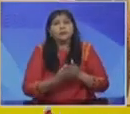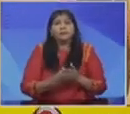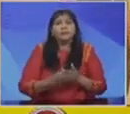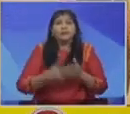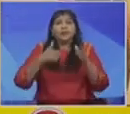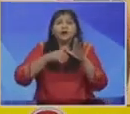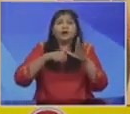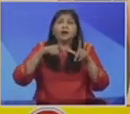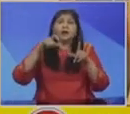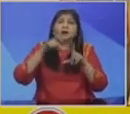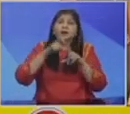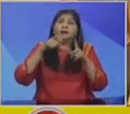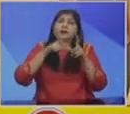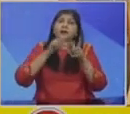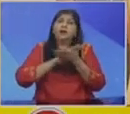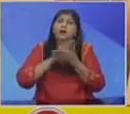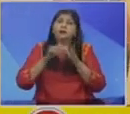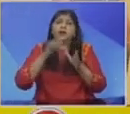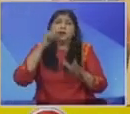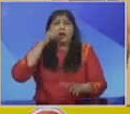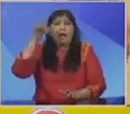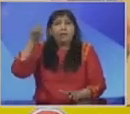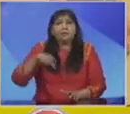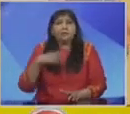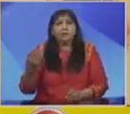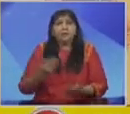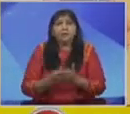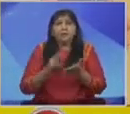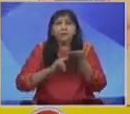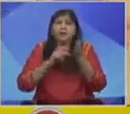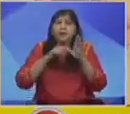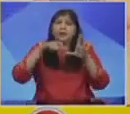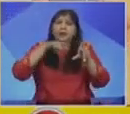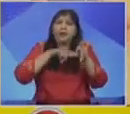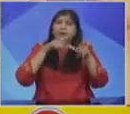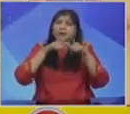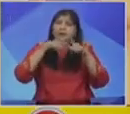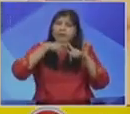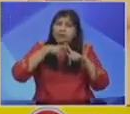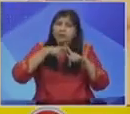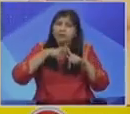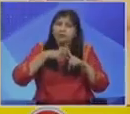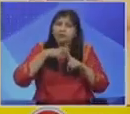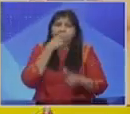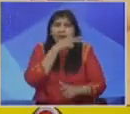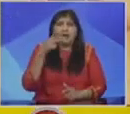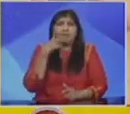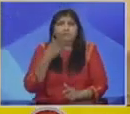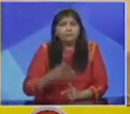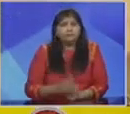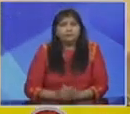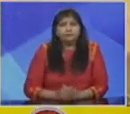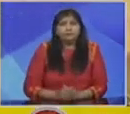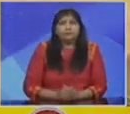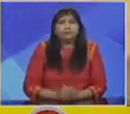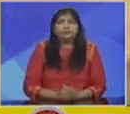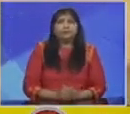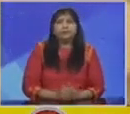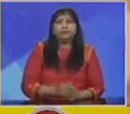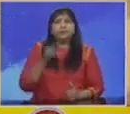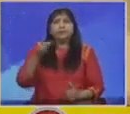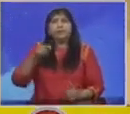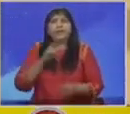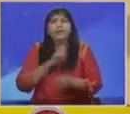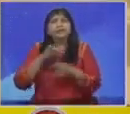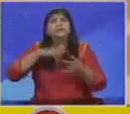अराखुड़ा में एक सज्जन है नायक सर। वैसे तो इनका नाम सिलू नायक है,